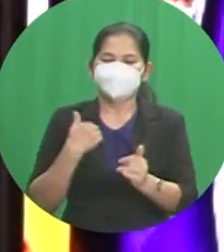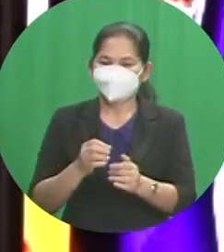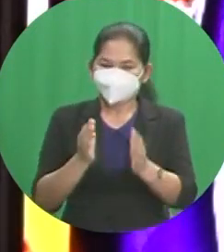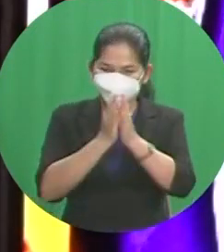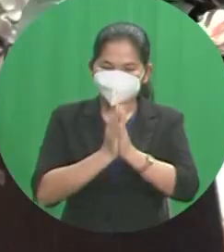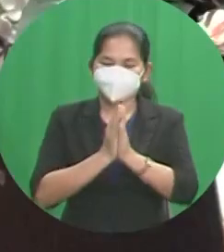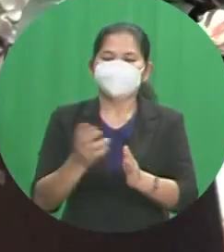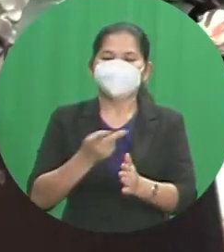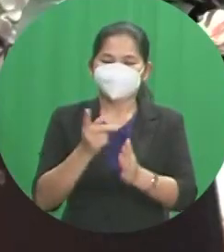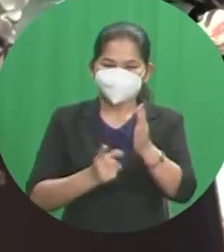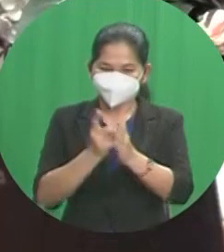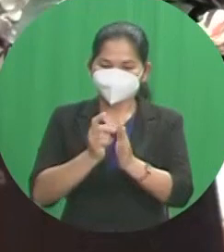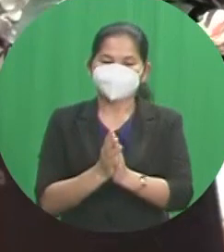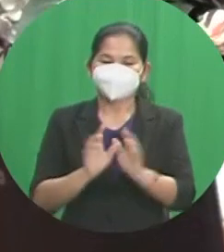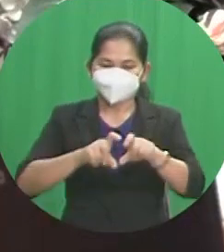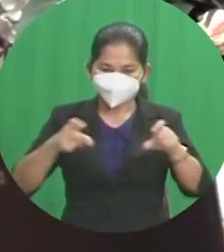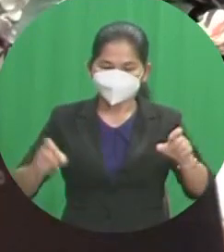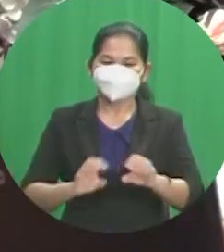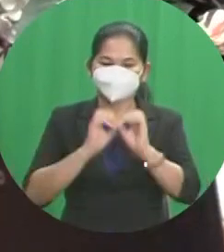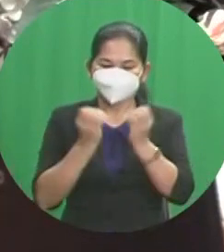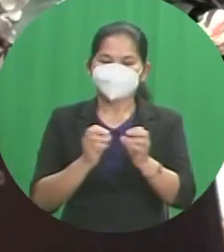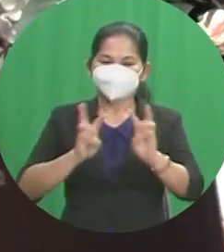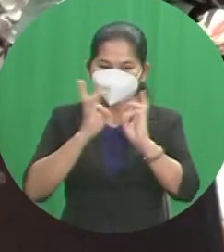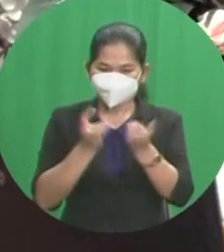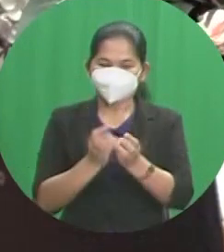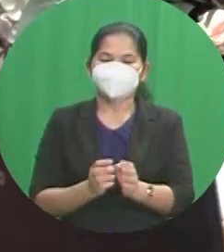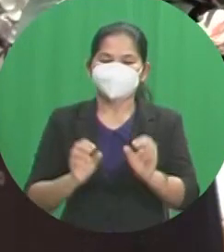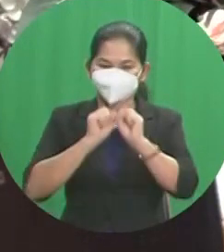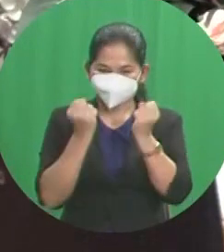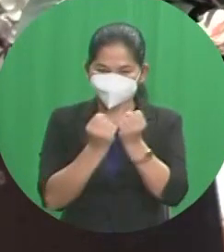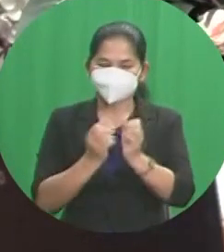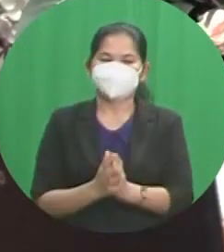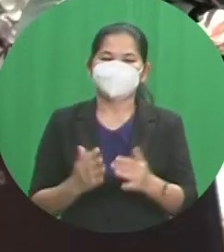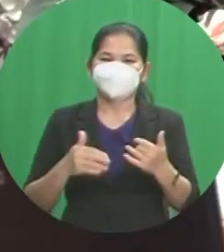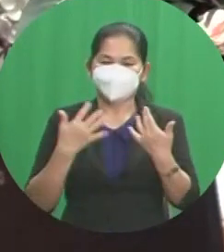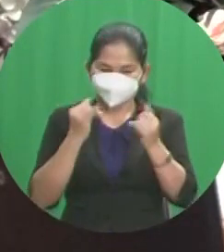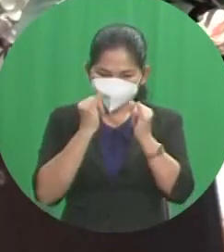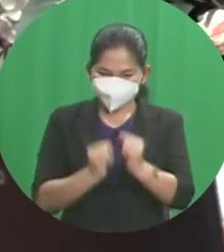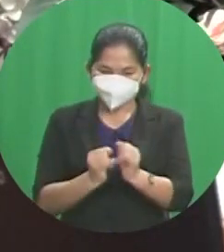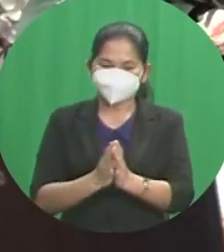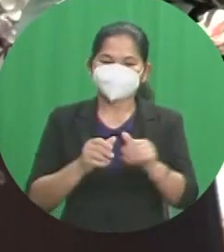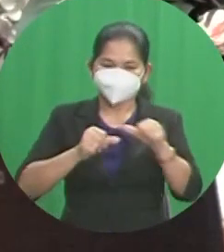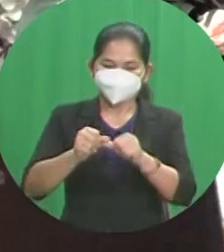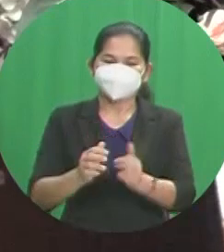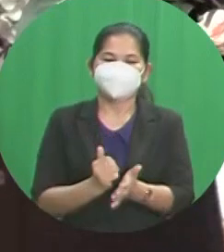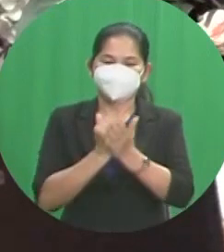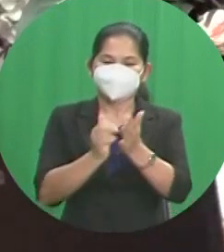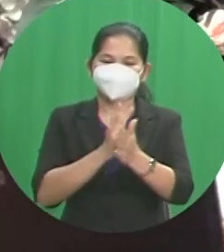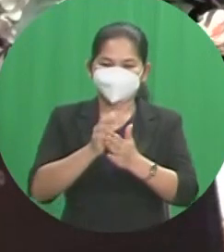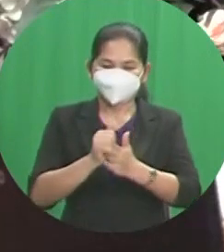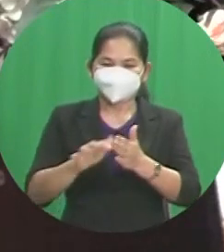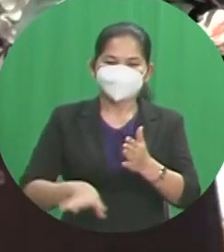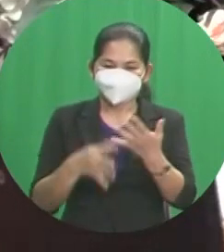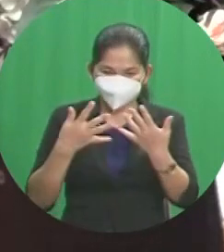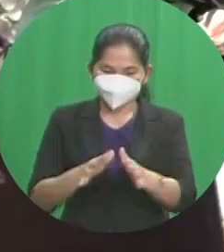ស្នើដល់ដៃគូអភិវឌ្ឍន៍ទីភ្នាក់ងារអង្គការសហប្រជាជាតិសង្គមស៊ីវិលនិងវិស័យឯកជនបន្តគាំទ្រដល់រាជរដ្ឋាភិ